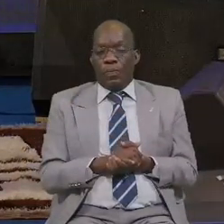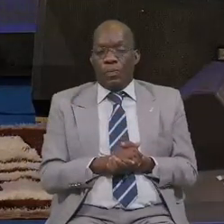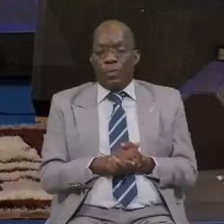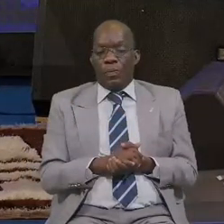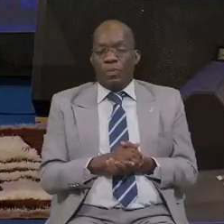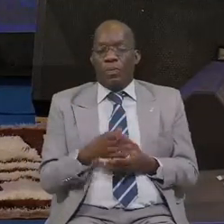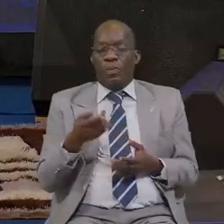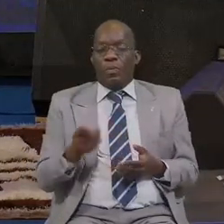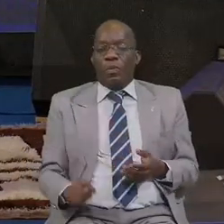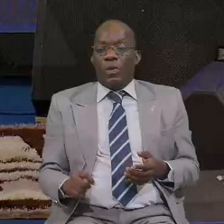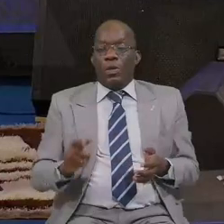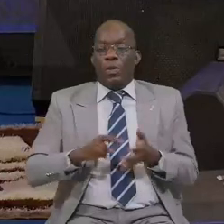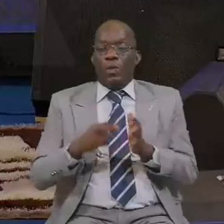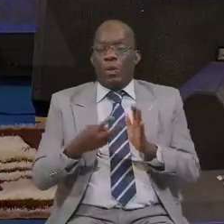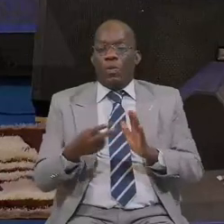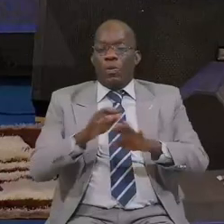le manque de but.